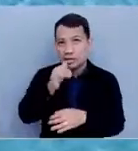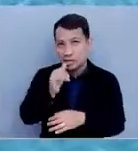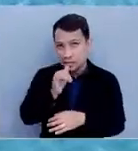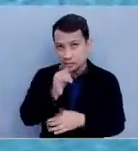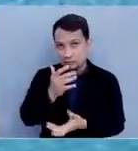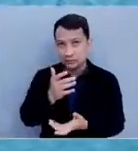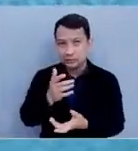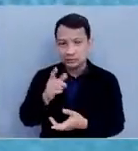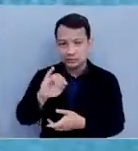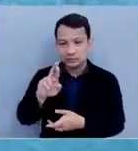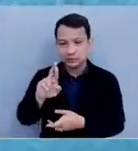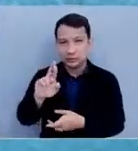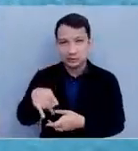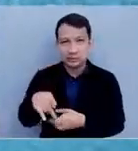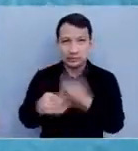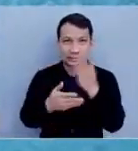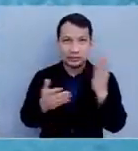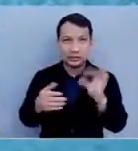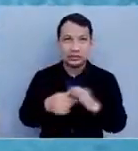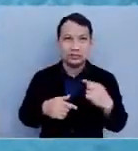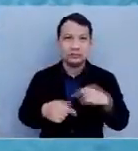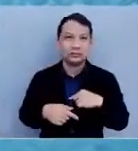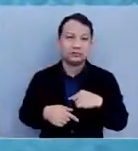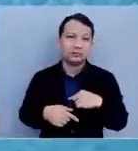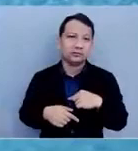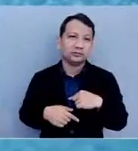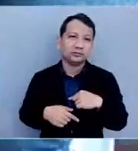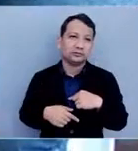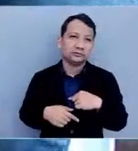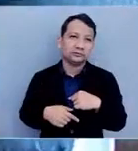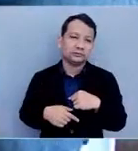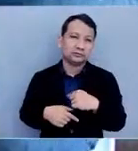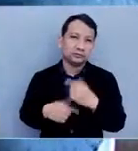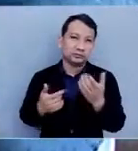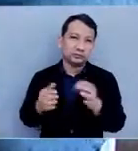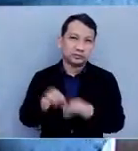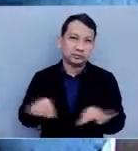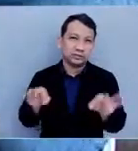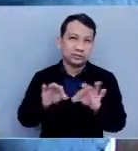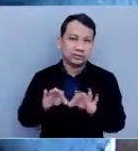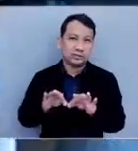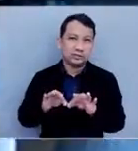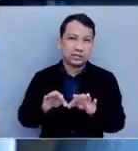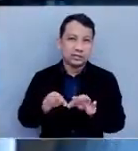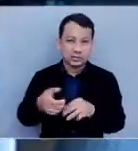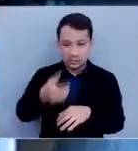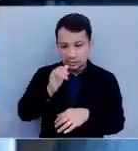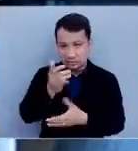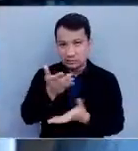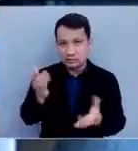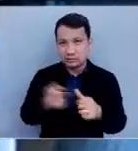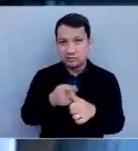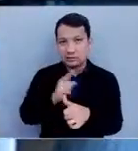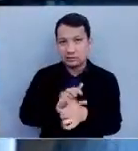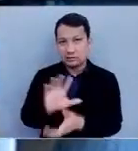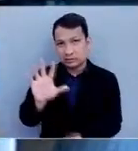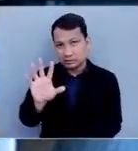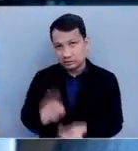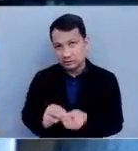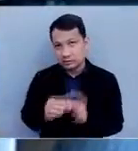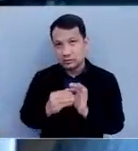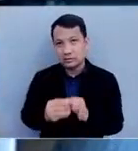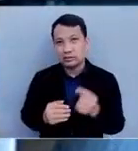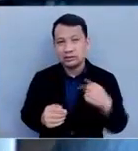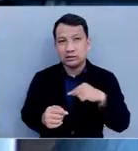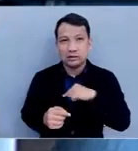ang trip-trip lang, nauwi sa balahuraan. Parang napasobra na lang po din kami sa inom ng alak. Hindi na po namin napigilan yung sarili